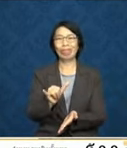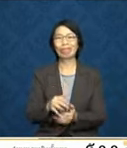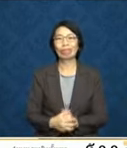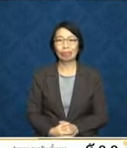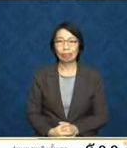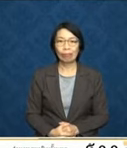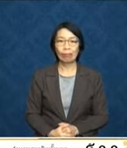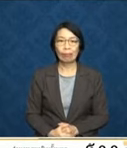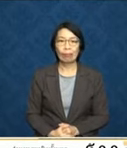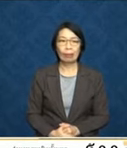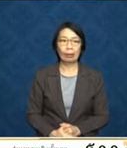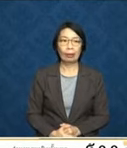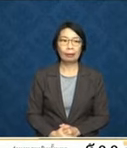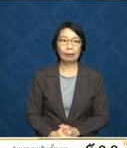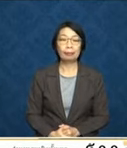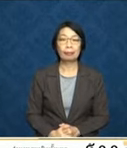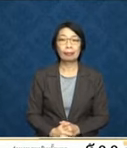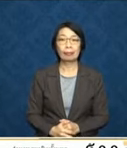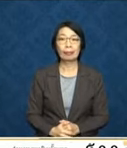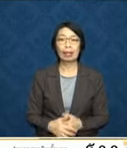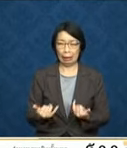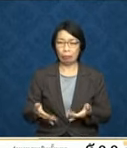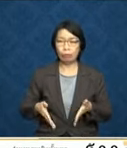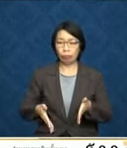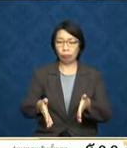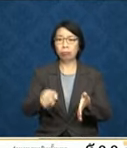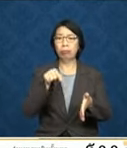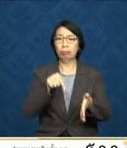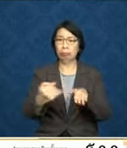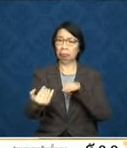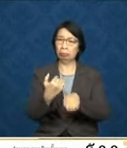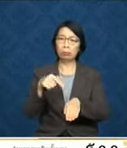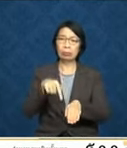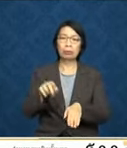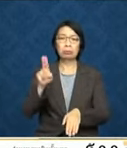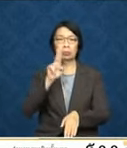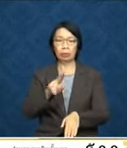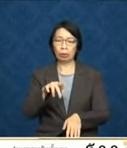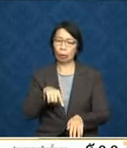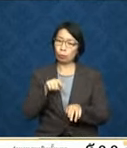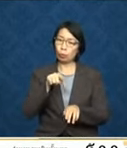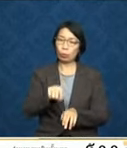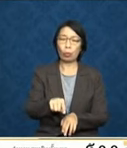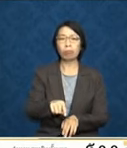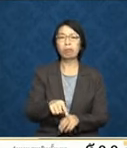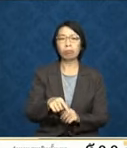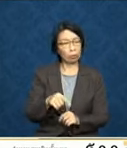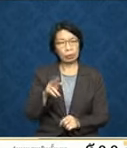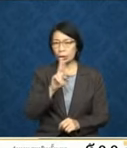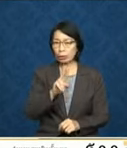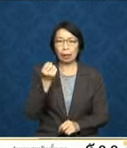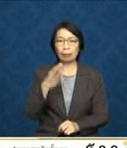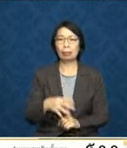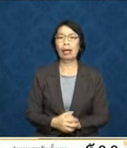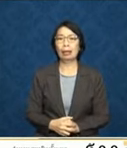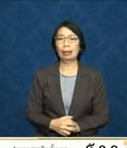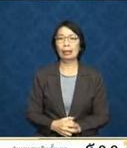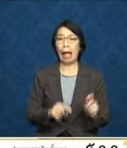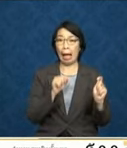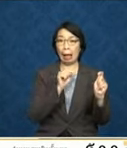ลยและเส้นทางดังกล่าวเป็นเส้นทางเศรษฐกิจของหนองบัวแดงอำเภอหนองบัวแด